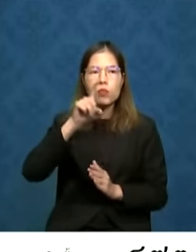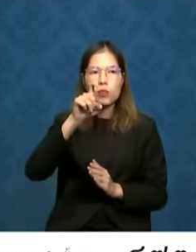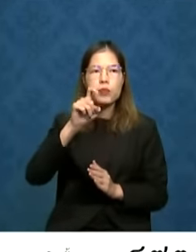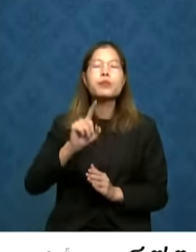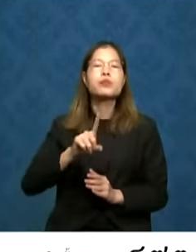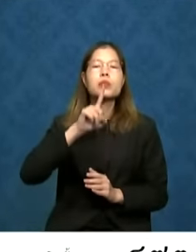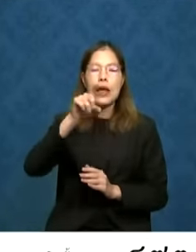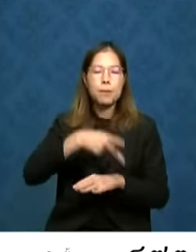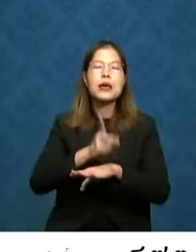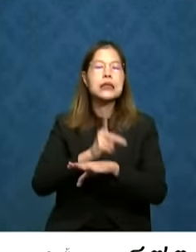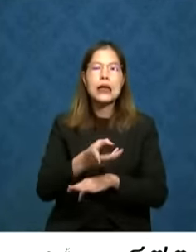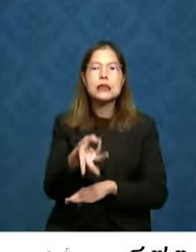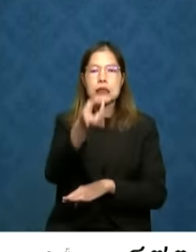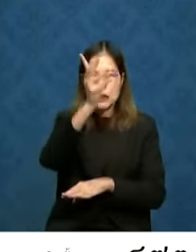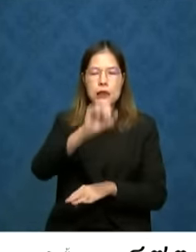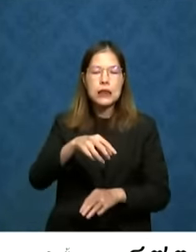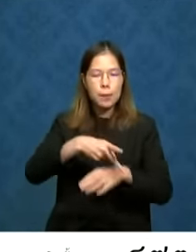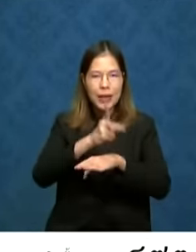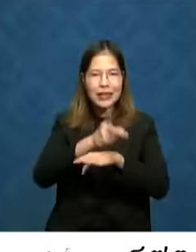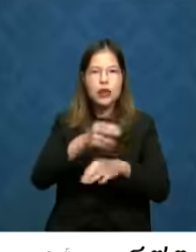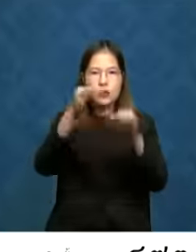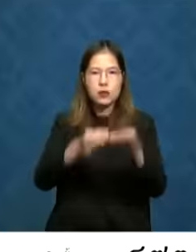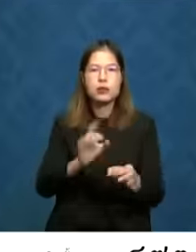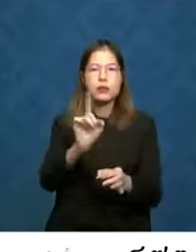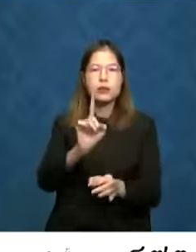แคนี้ครผมถามทปทแค่นี้ครับท่ปชวนิชัยเี่ยครับ